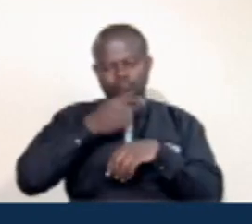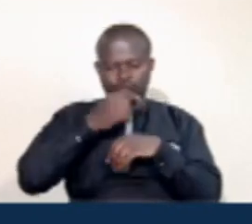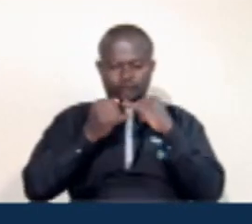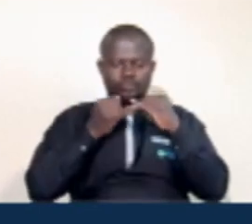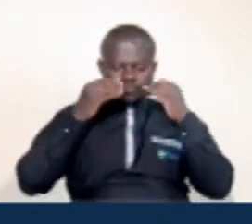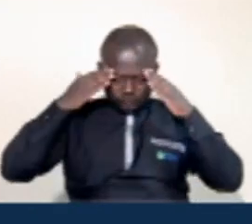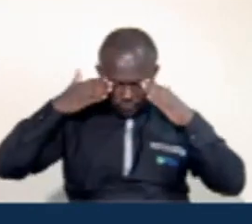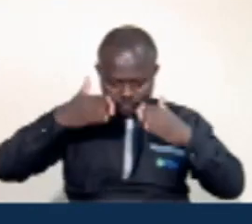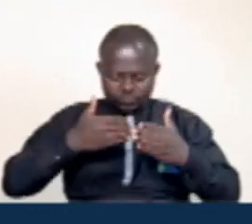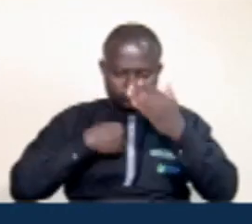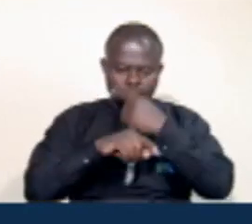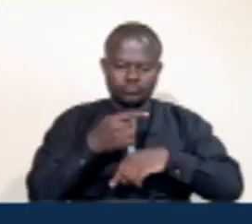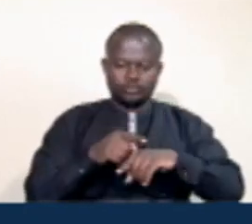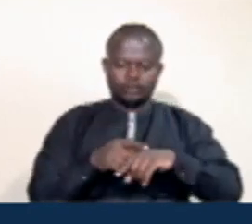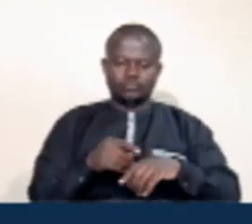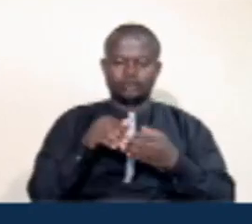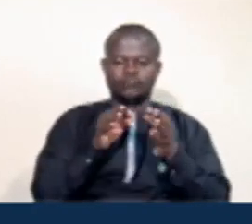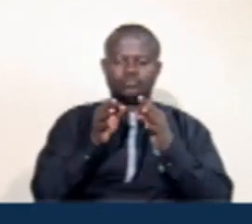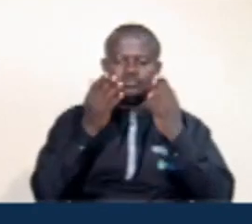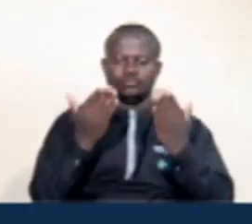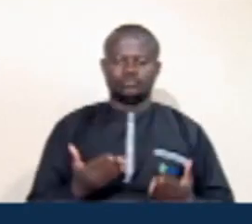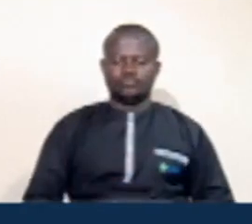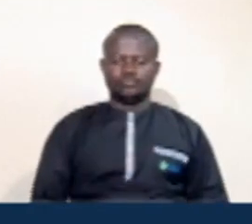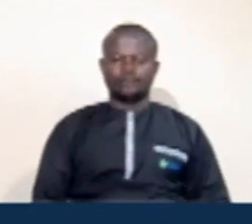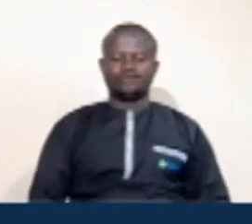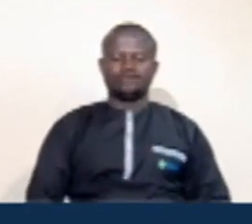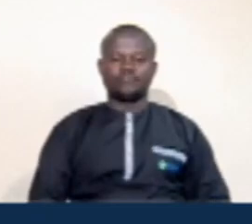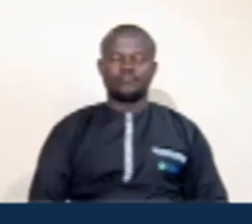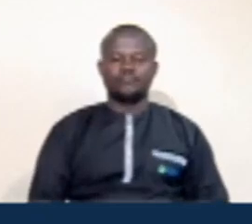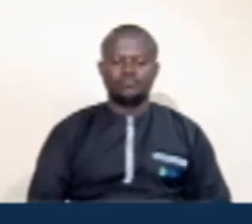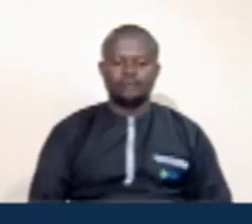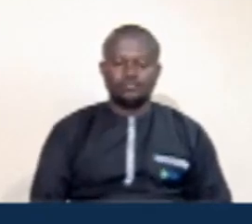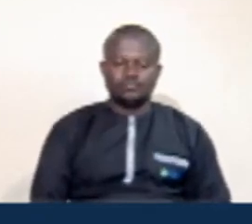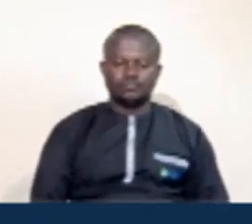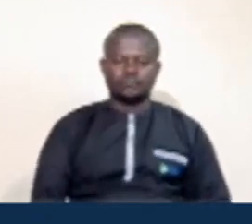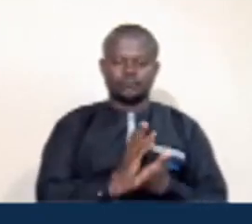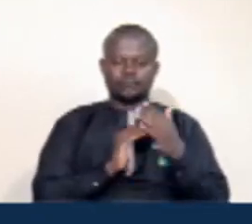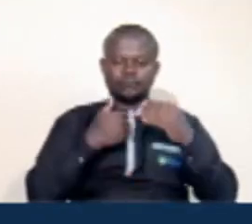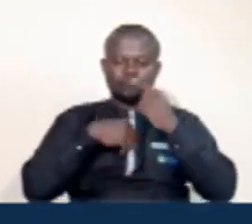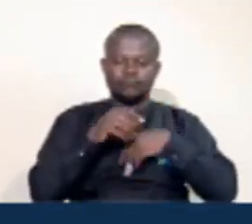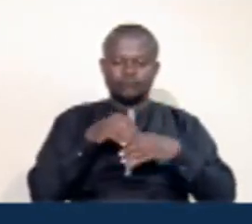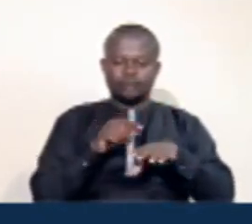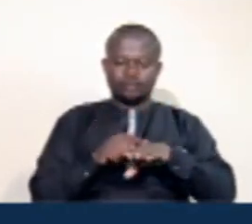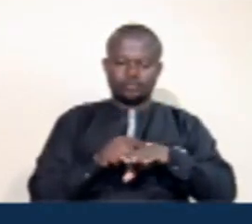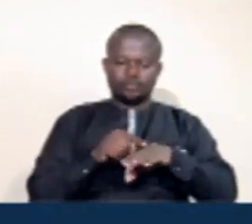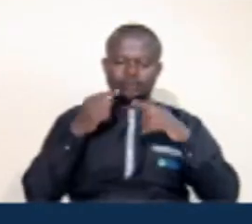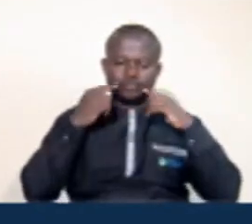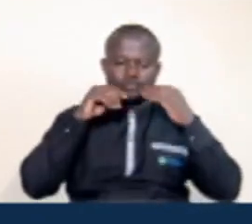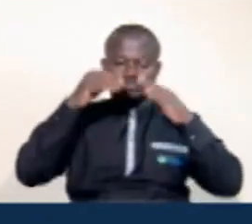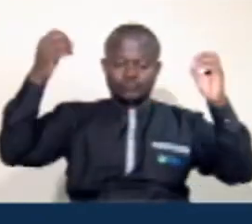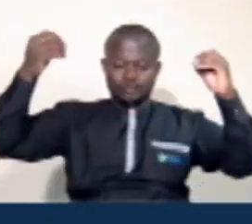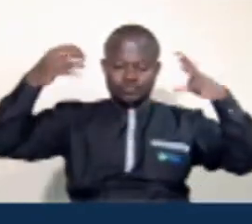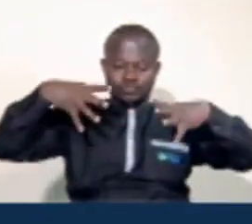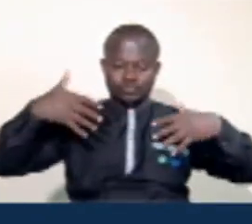kuzirikana abafite ubumuga bw'uruhu Karine Umutoni yarakomeza na Yusuf Sindiheba bamwe mu bafite ubumuga bw'uruhu bavuga ko izuba rigira